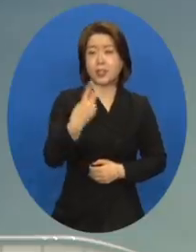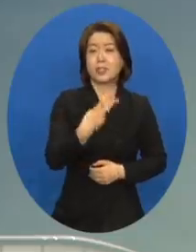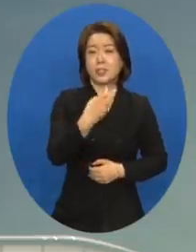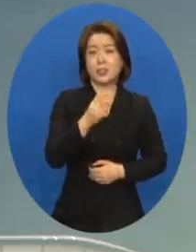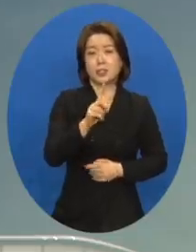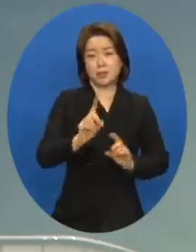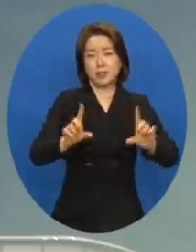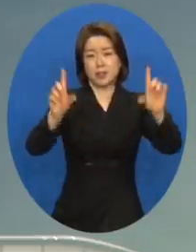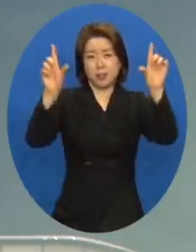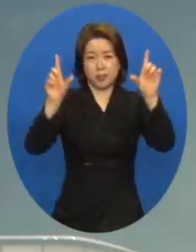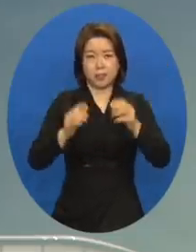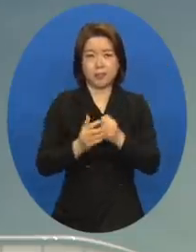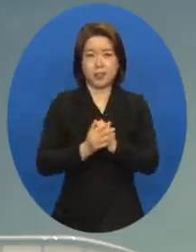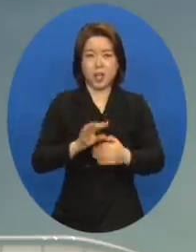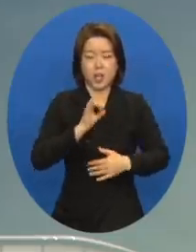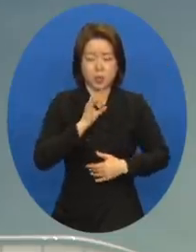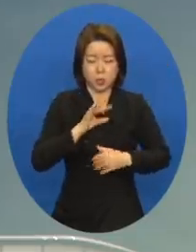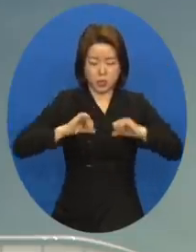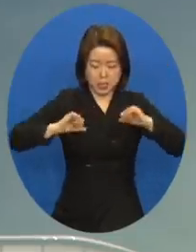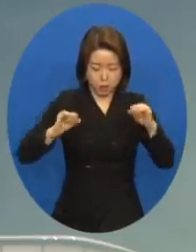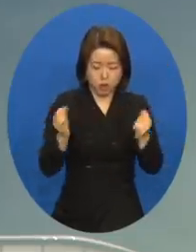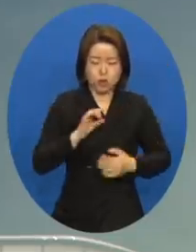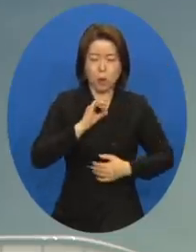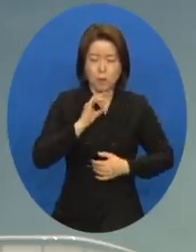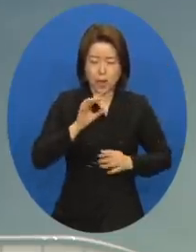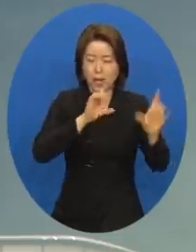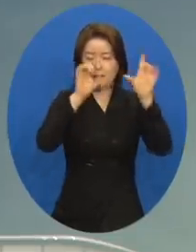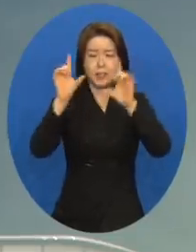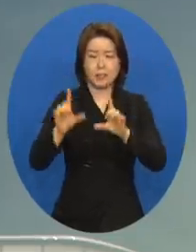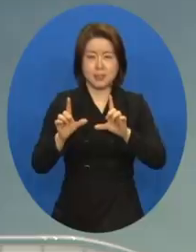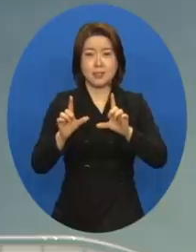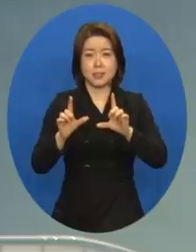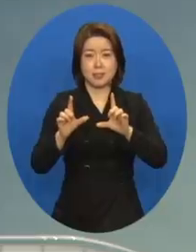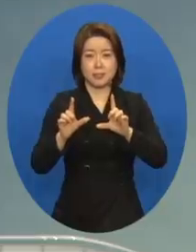2021년 오직 순종만 하며 살리라.